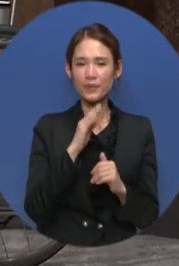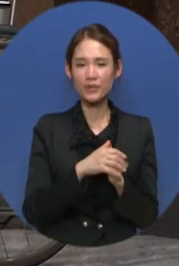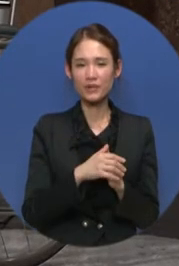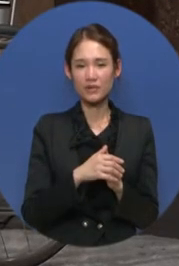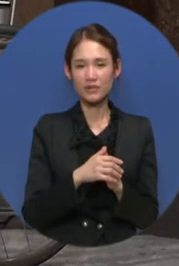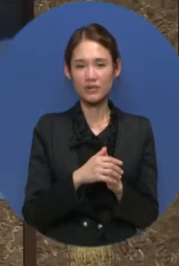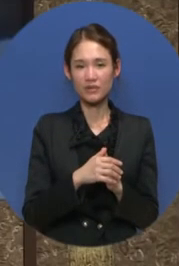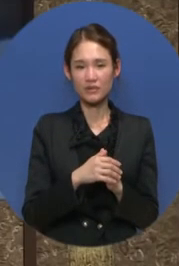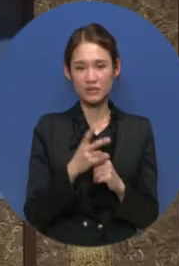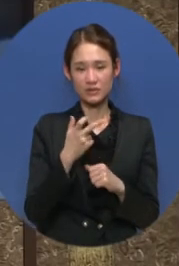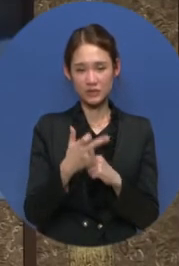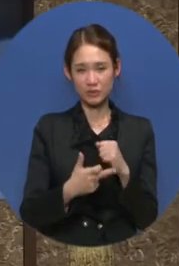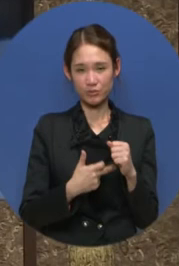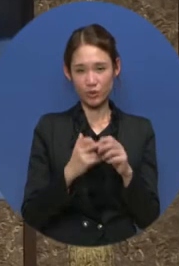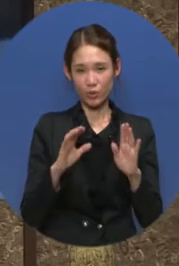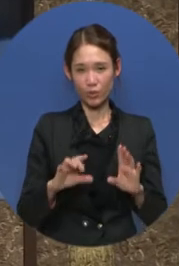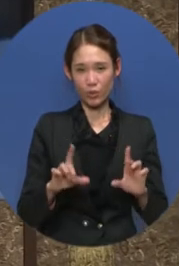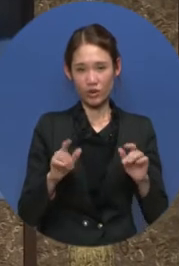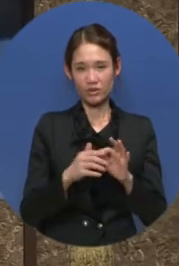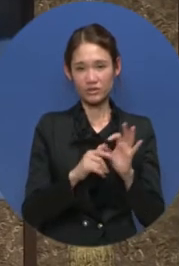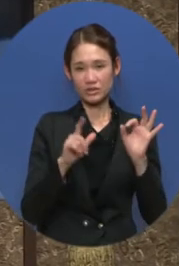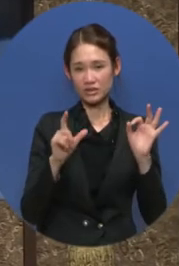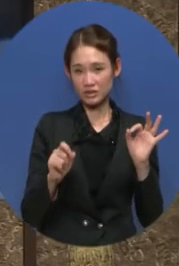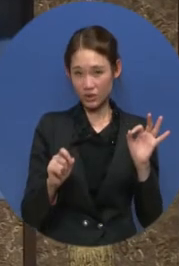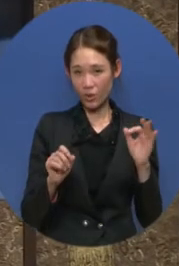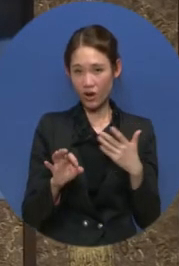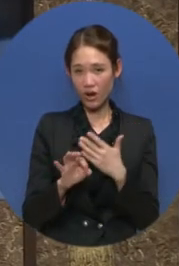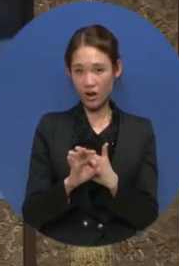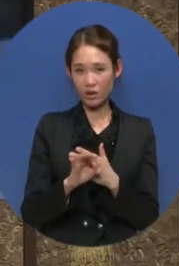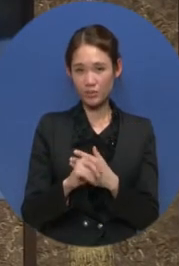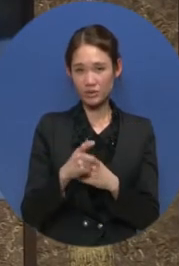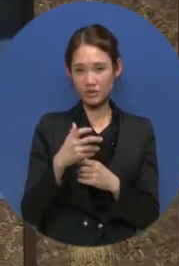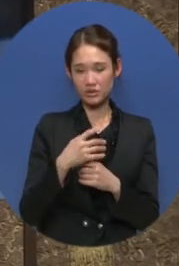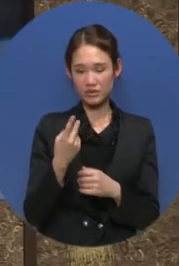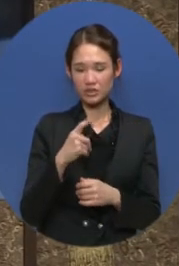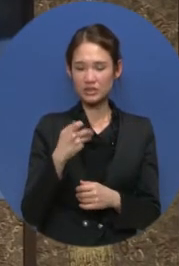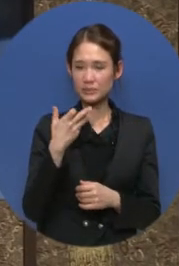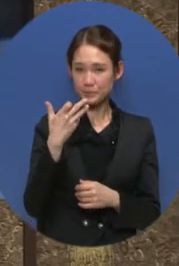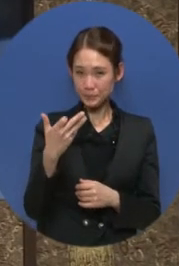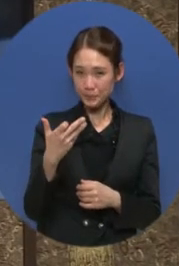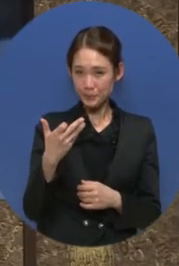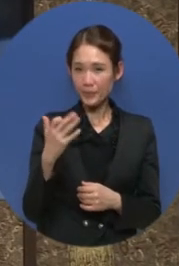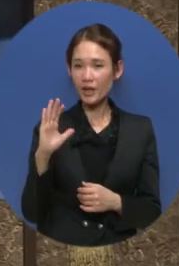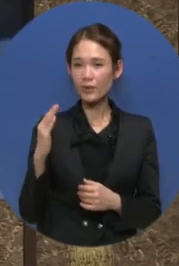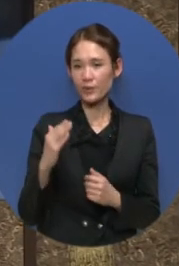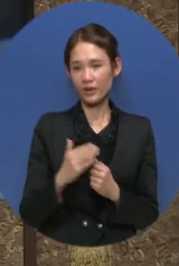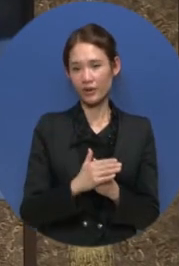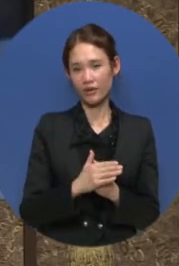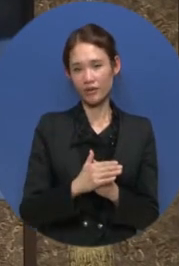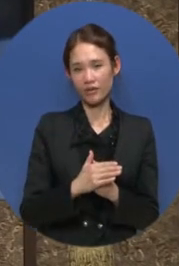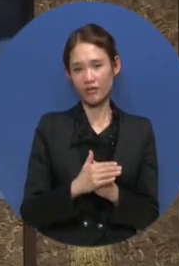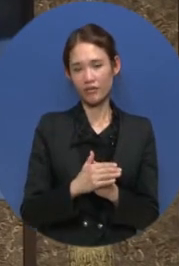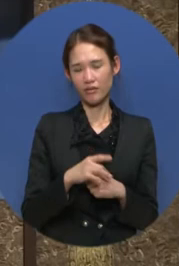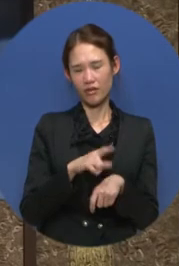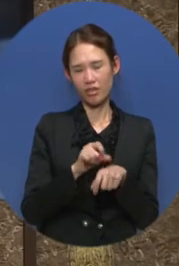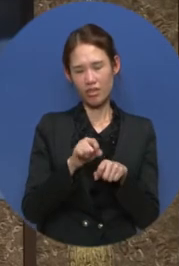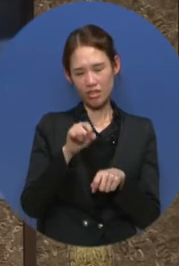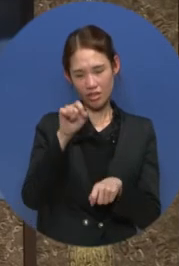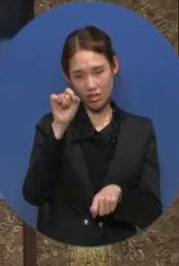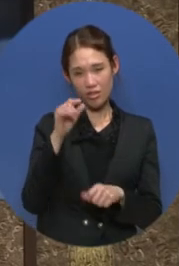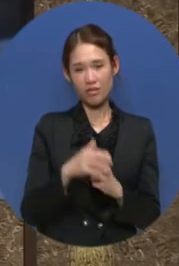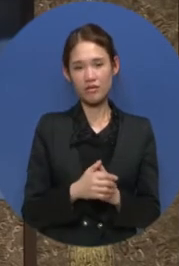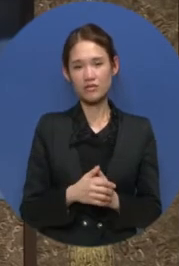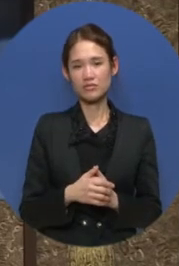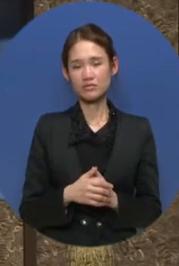지금 뭐 17년, 올해 이제 10월 달이면 만 18년 되다 보니까 네, 아주 긴